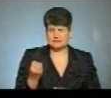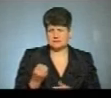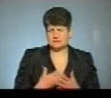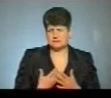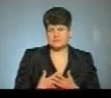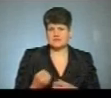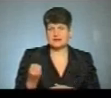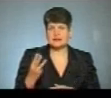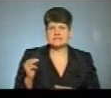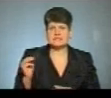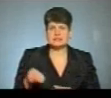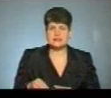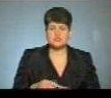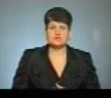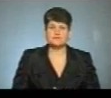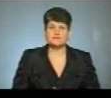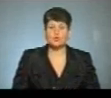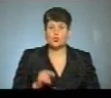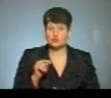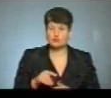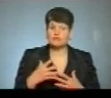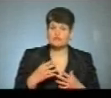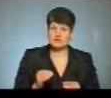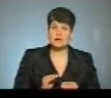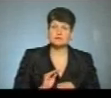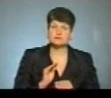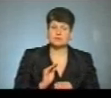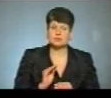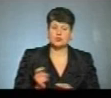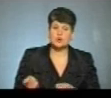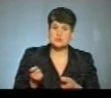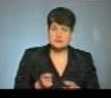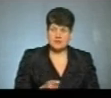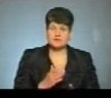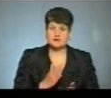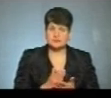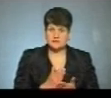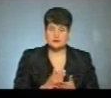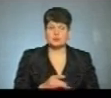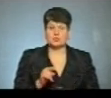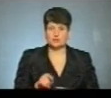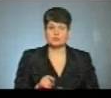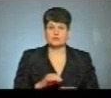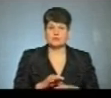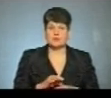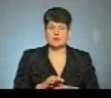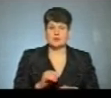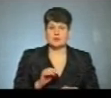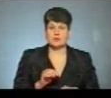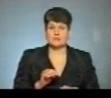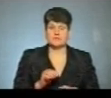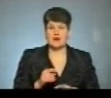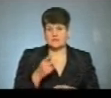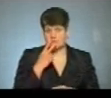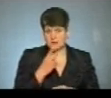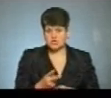13 тисяч таких продуктових наборів. Отут же ця доставка відбувається, крім того, що доставка, то і ще безоплатно. Але, як